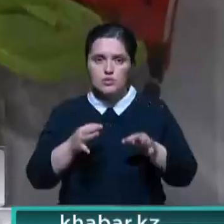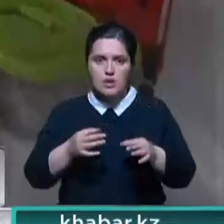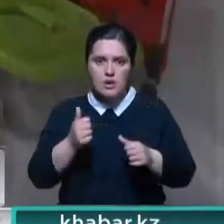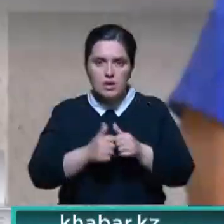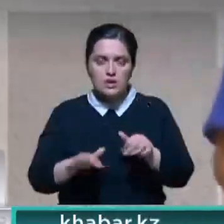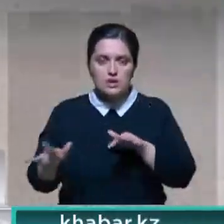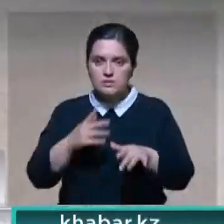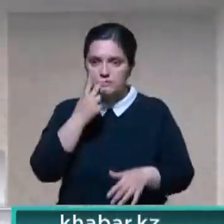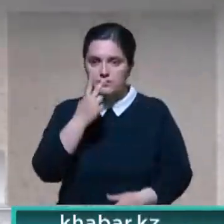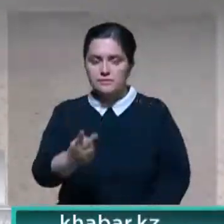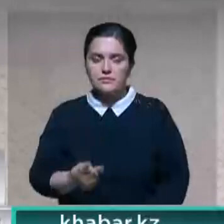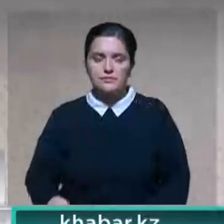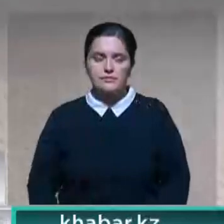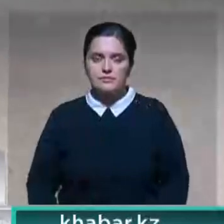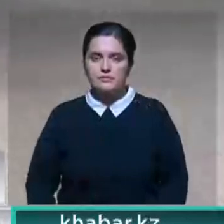каждое действие.